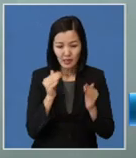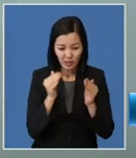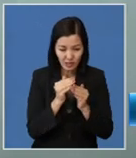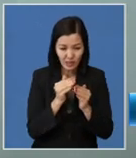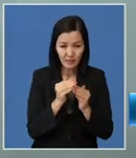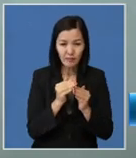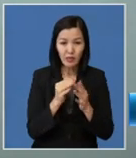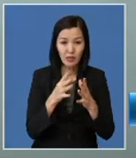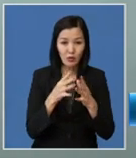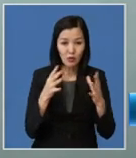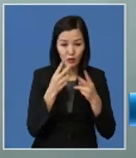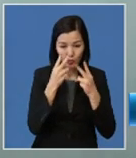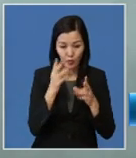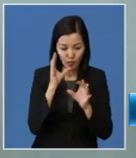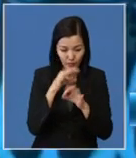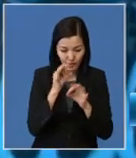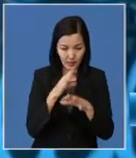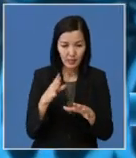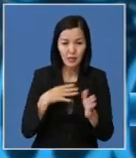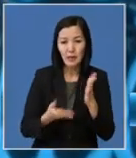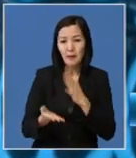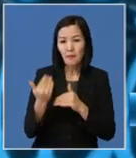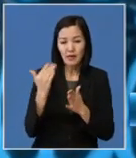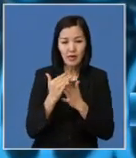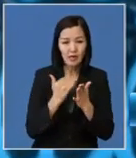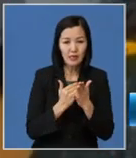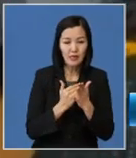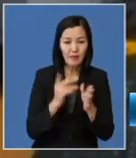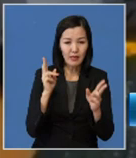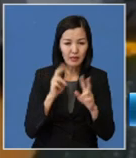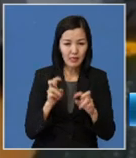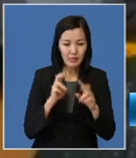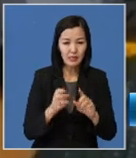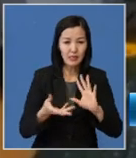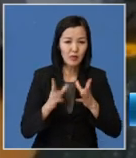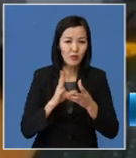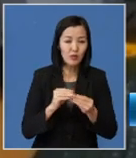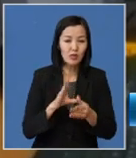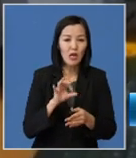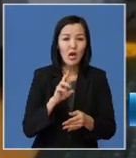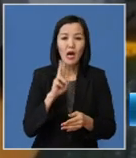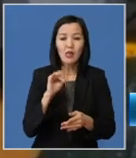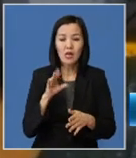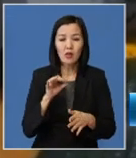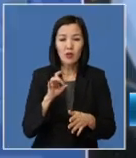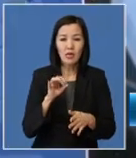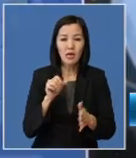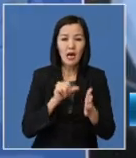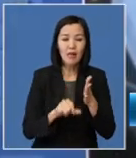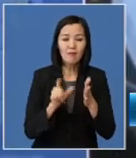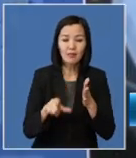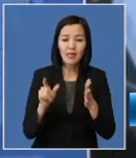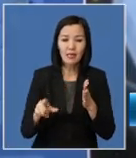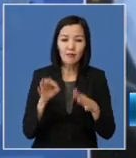де анықтауға көшкен. Бағдарлама өткен жылдың соңында тексерістен өтті. Ол онкологиялық орталықта 60 науқастың